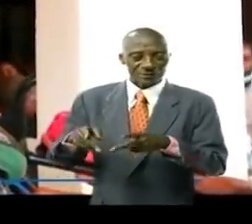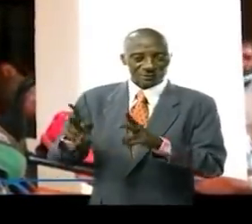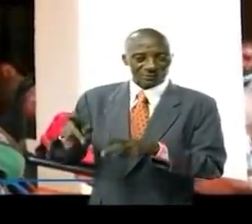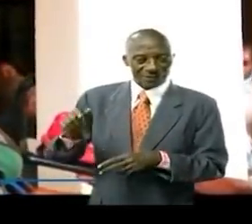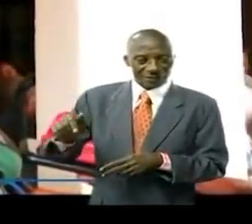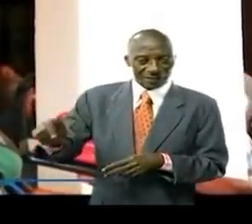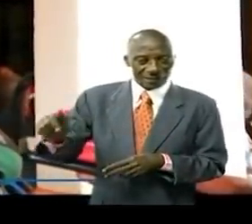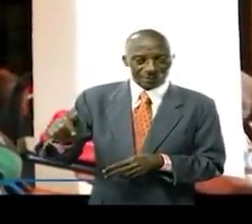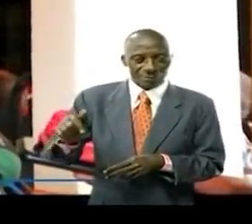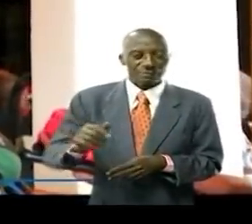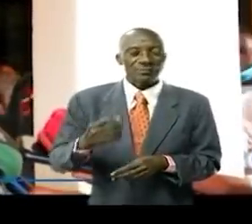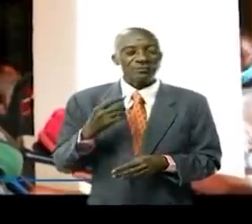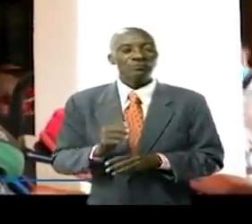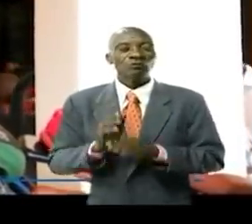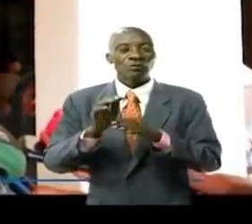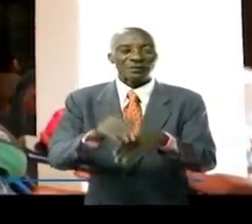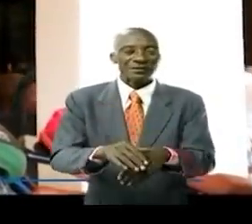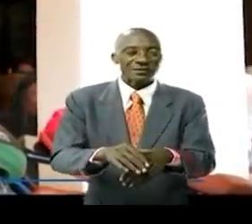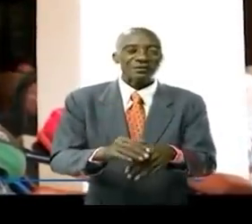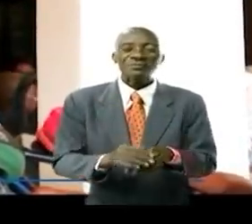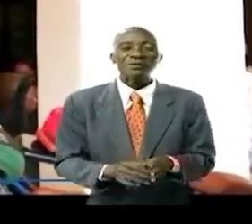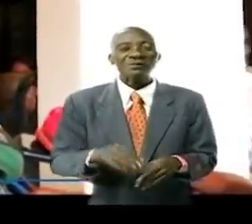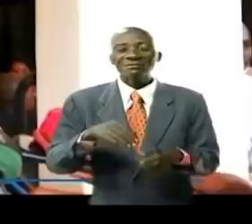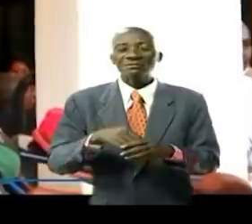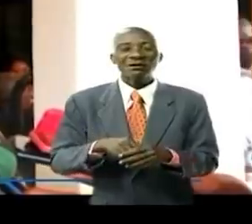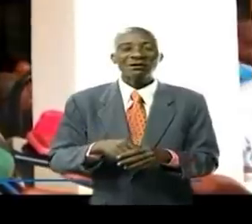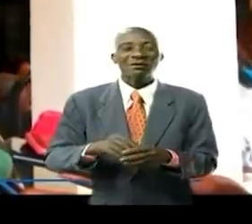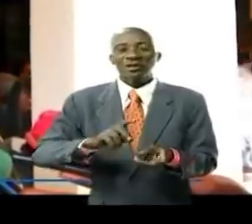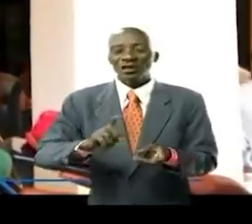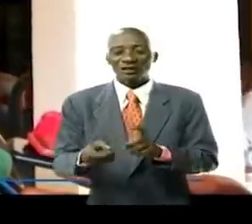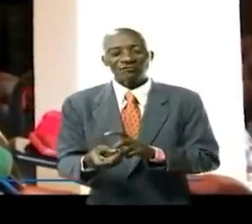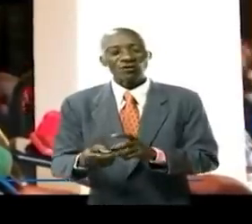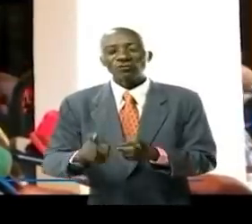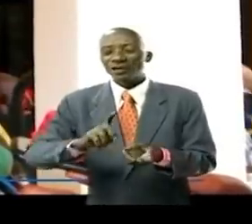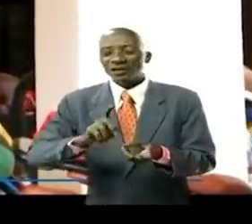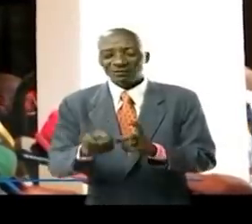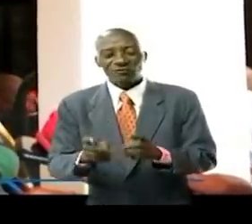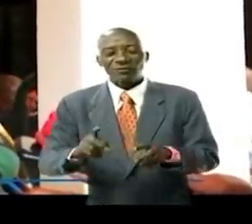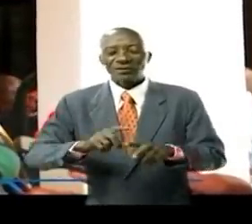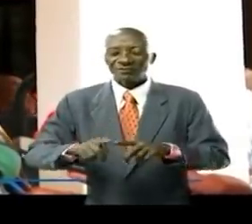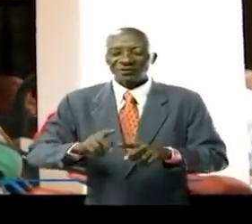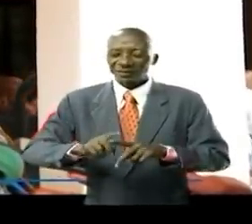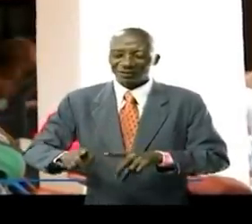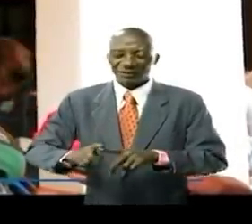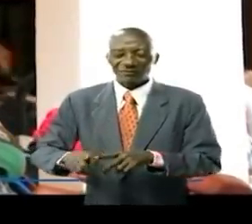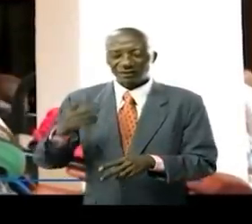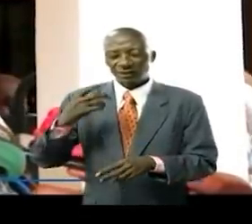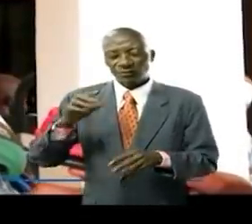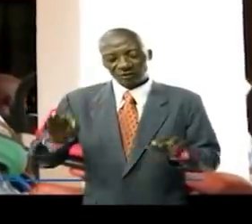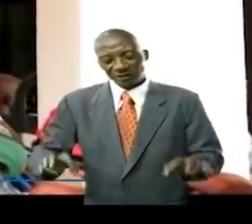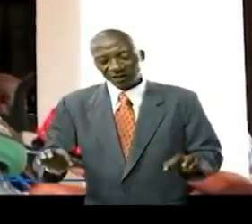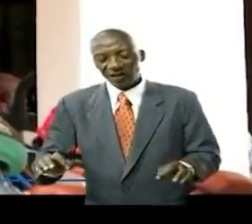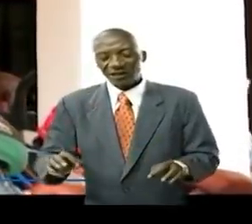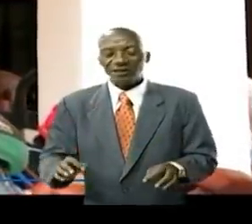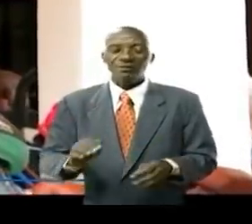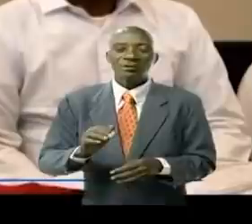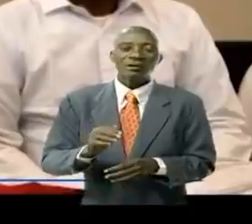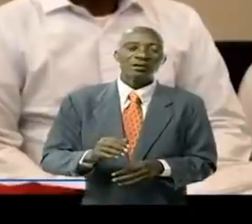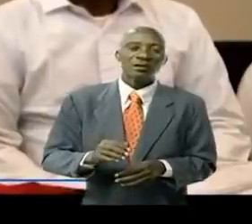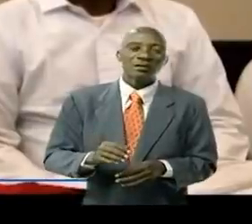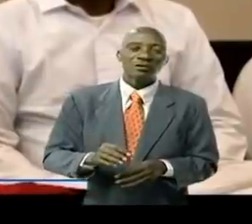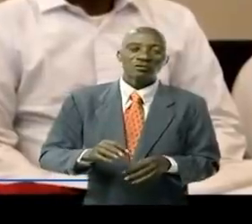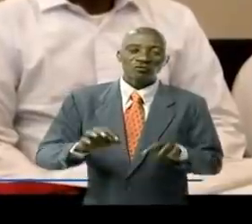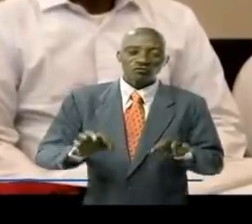différentes réformes qui sont en cours en RDC. Il y a la réforme de l'aménagement des territoires, la réforme foncière, la réforme forestière.